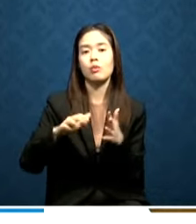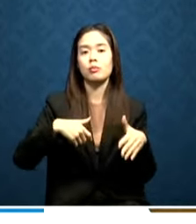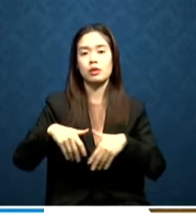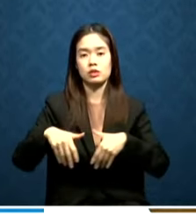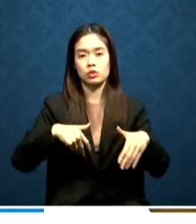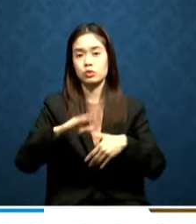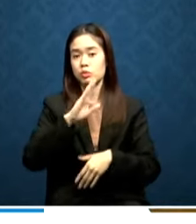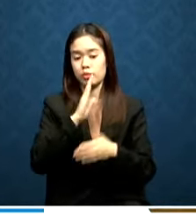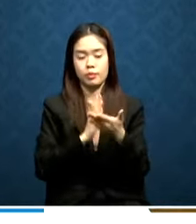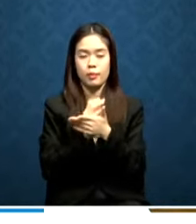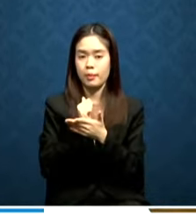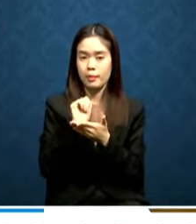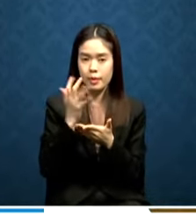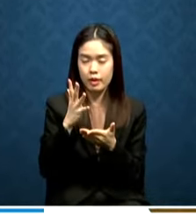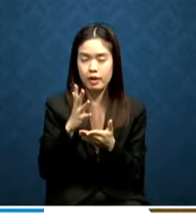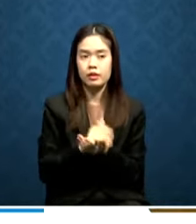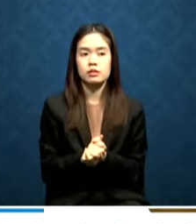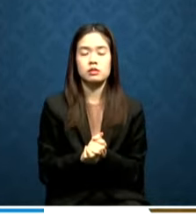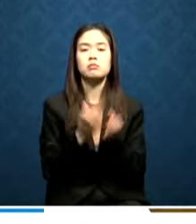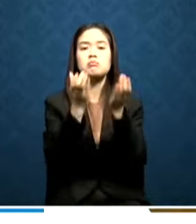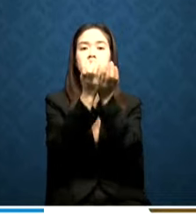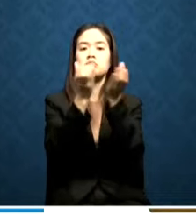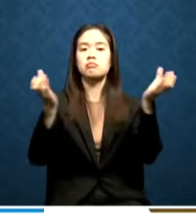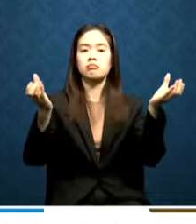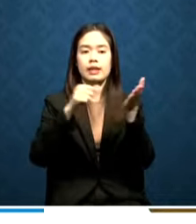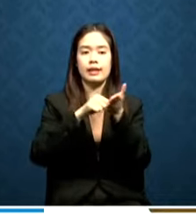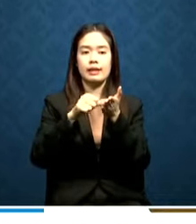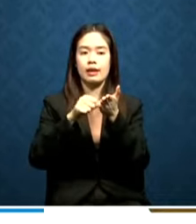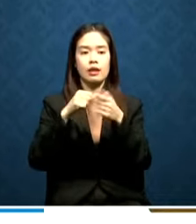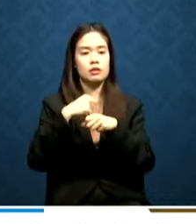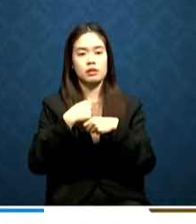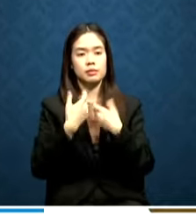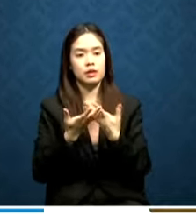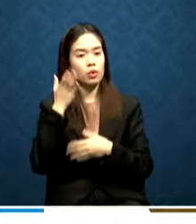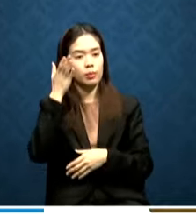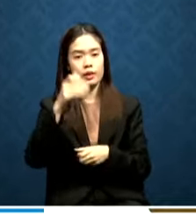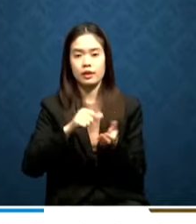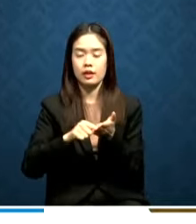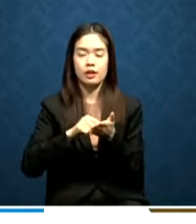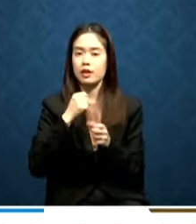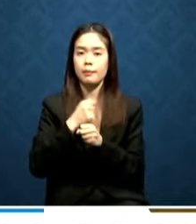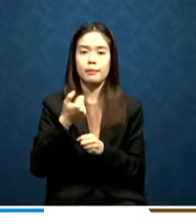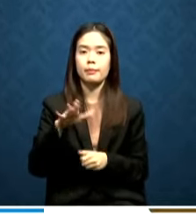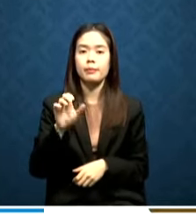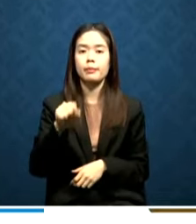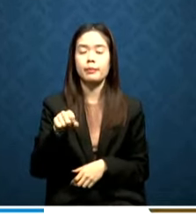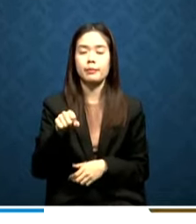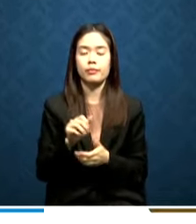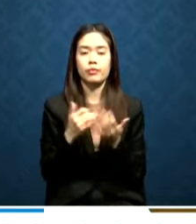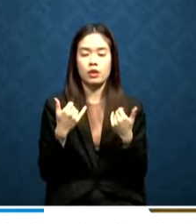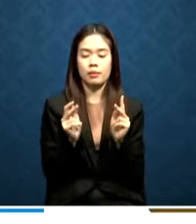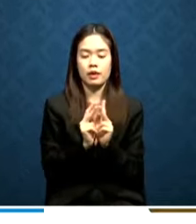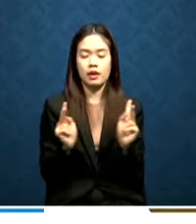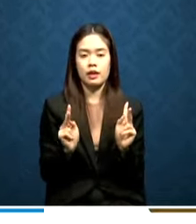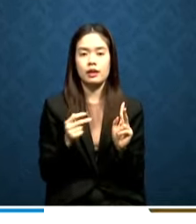าเกิดไม่ผ่านกลายเป็นว่าการทำการแก้รัฐธรรมนูญจะเกิดไม่ได้เลยหรืออย่างไรมันมีประเด็นเกี่ยวเนื่องหมดดังนั้นเนี่ยคณะกรรมการก็เลยมีความ